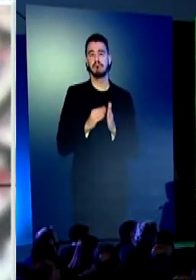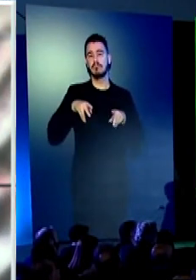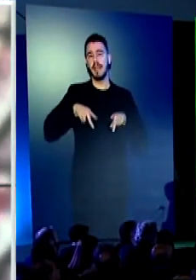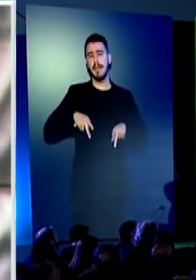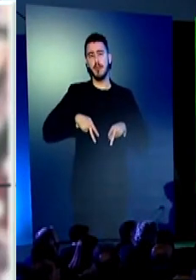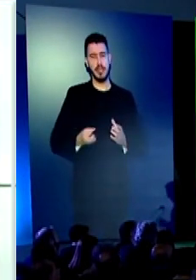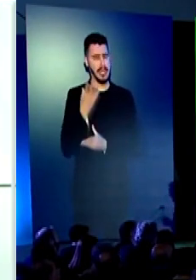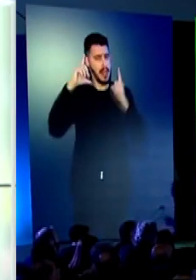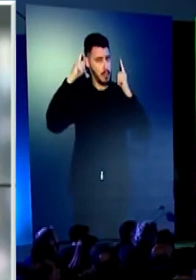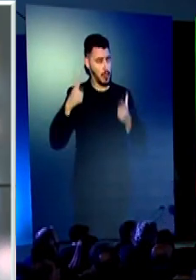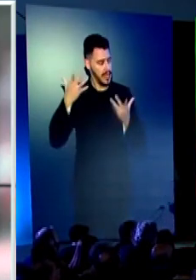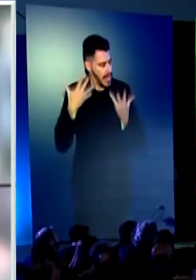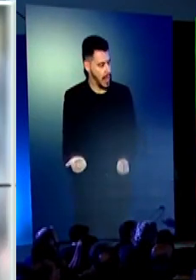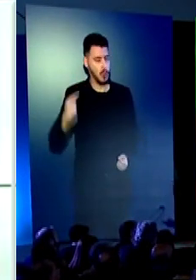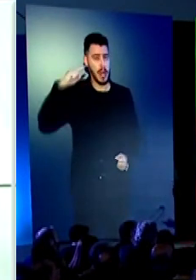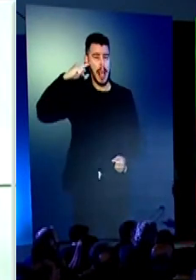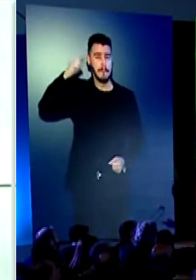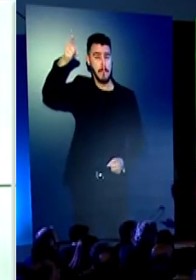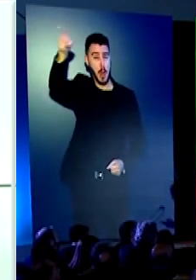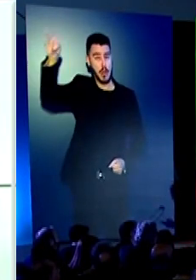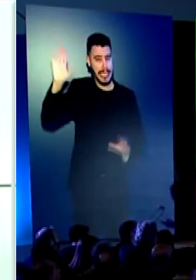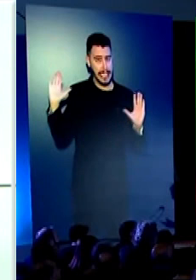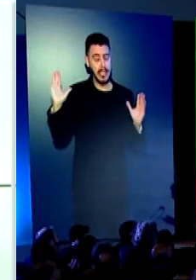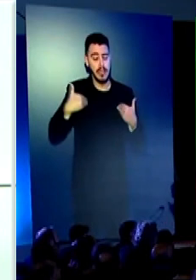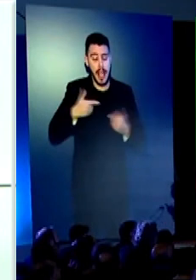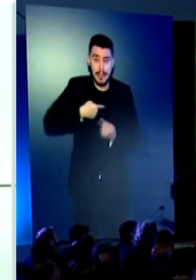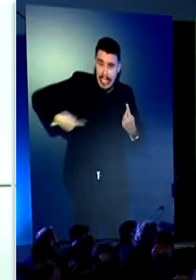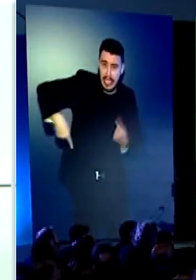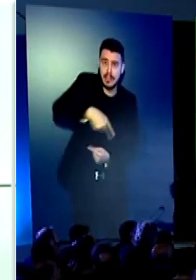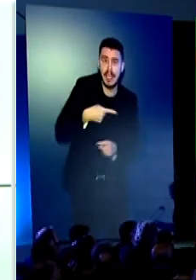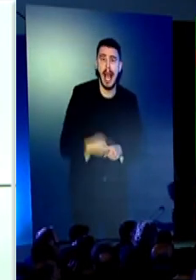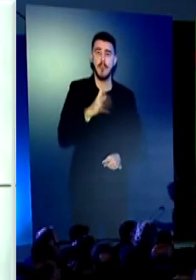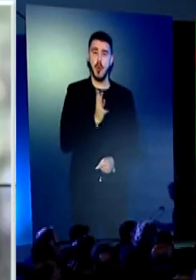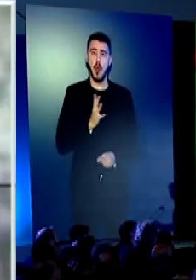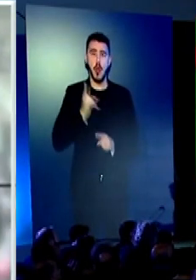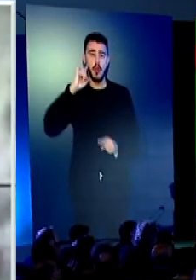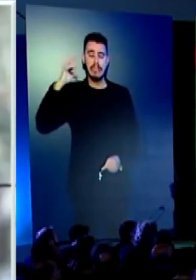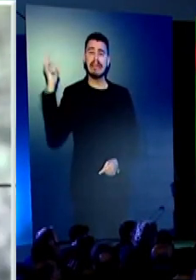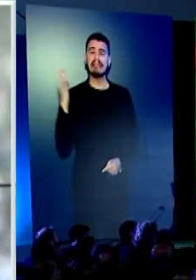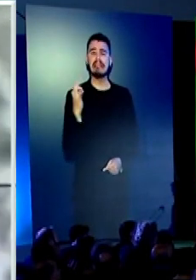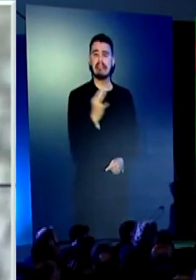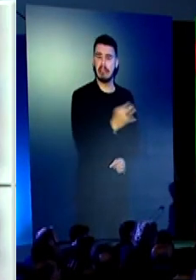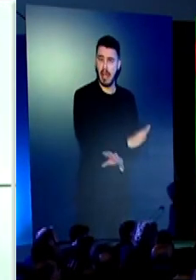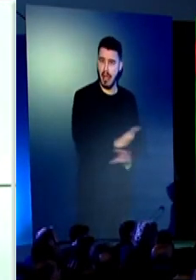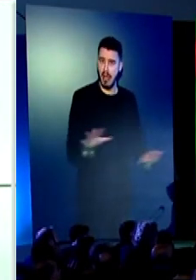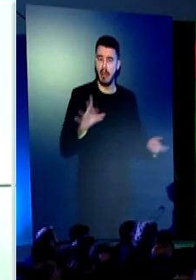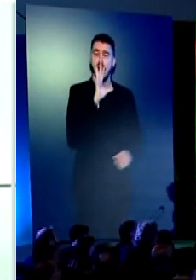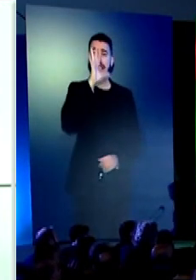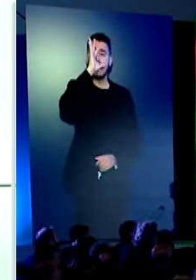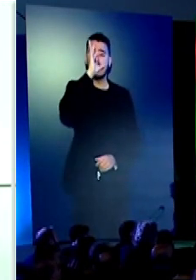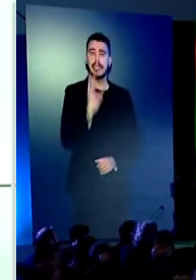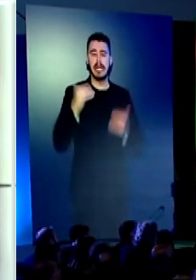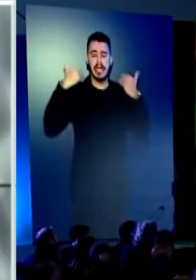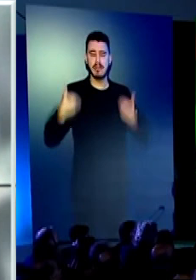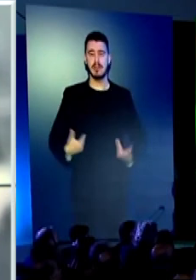το πραγματικό του εισόδημα, το διαθέσιμο εισόδημά του, τα έξοδά του και την αξία της ακίνητης